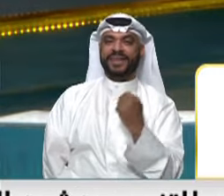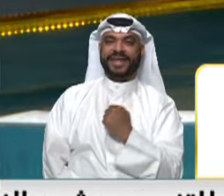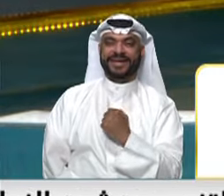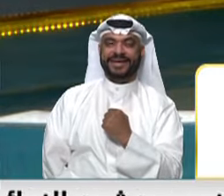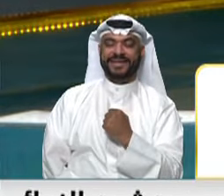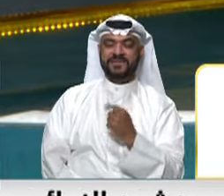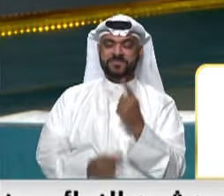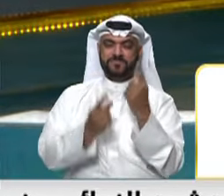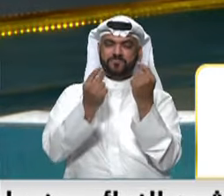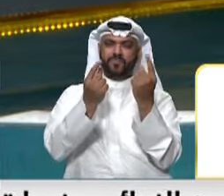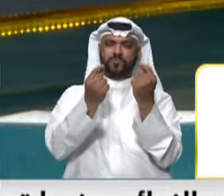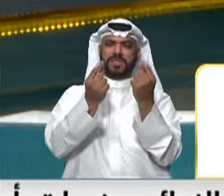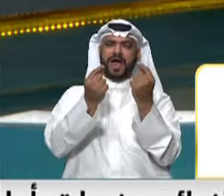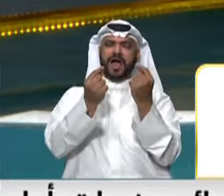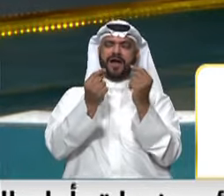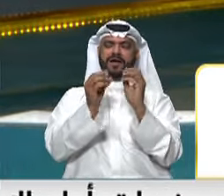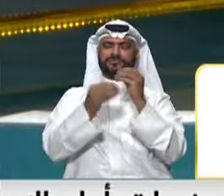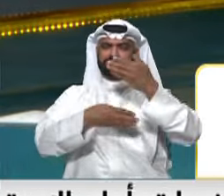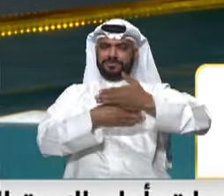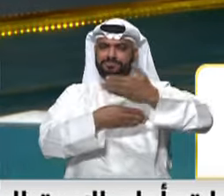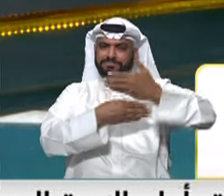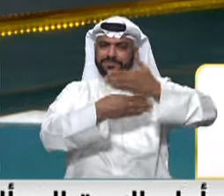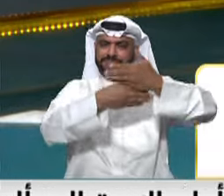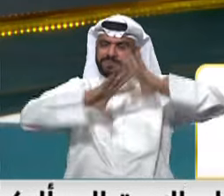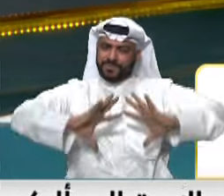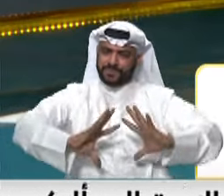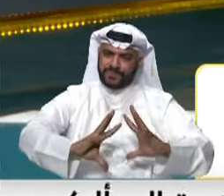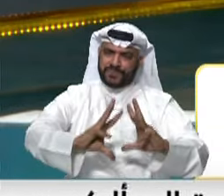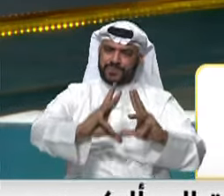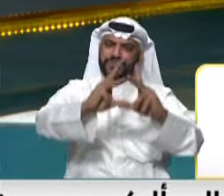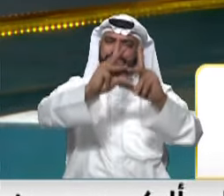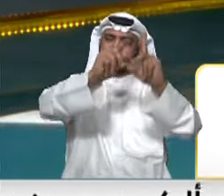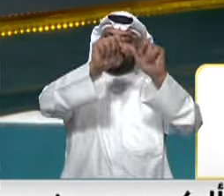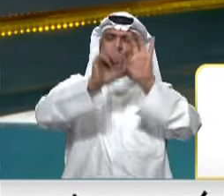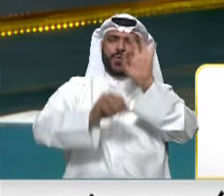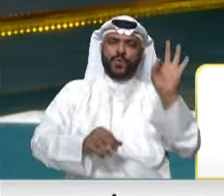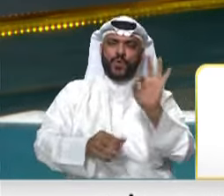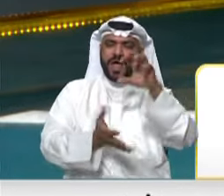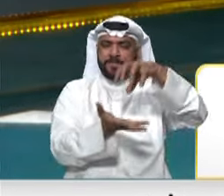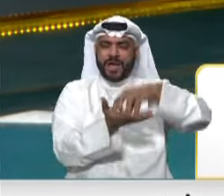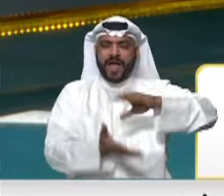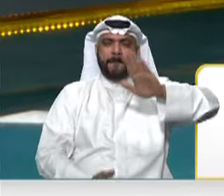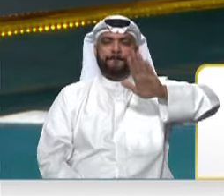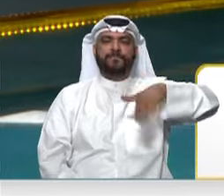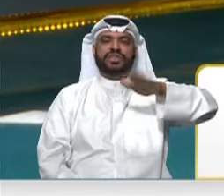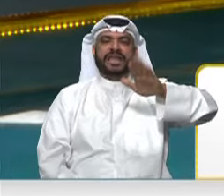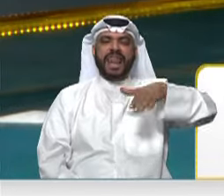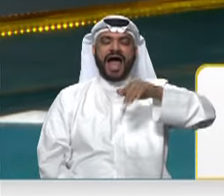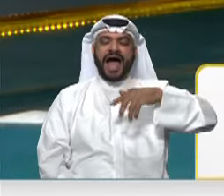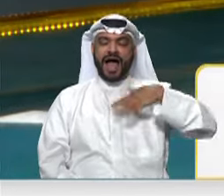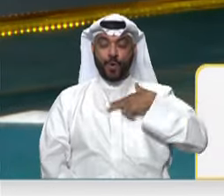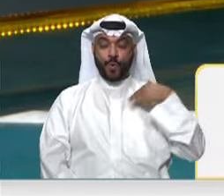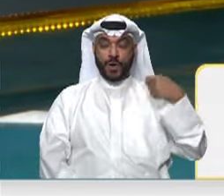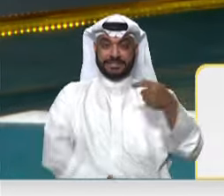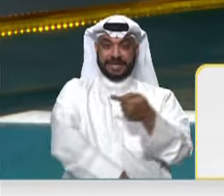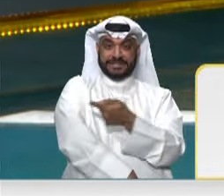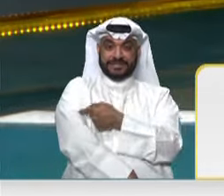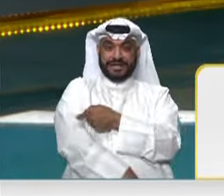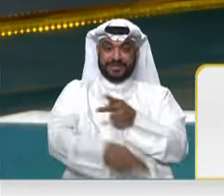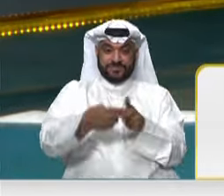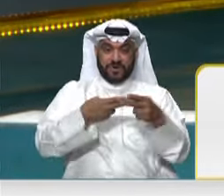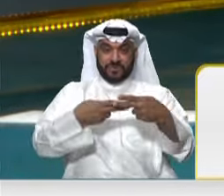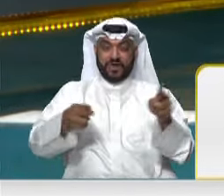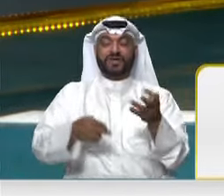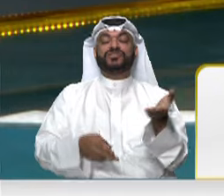للالتزام الراسخ بتوفير الرعاية الصحية الشاملة والمتكاملة. ولفت الوزير العوضي عقب الافتتاح أن